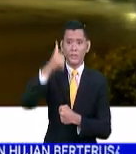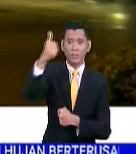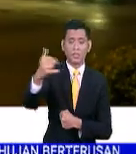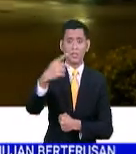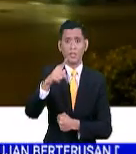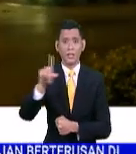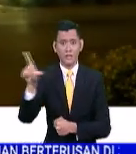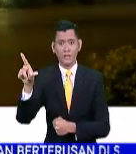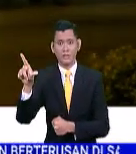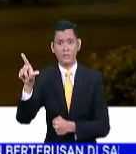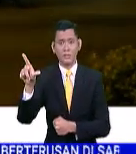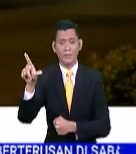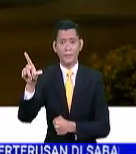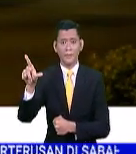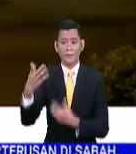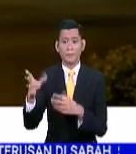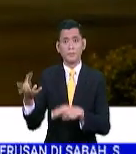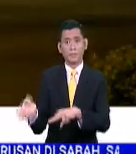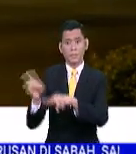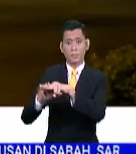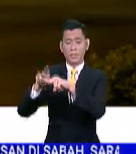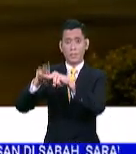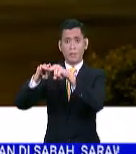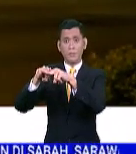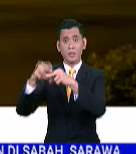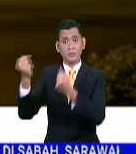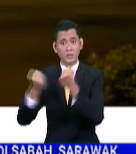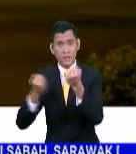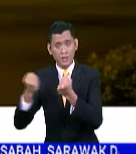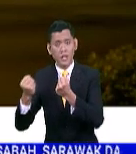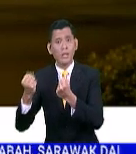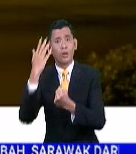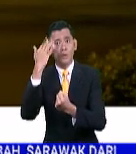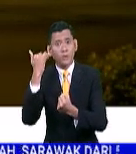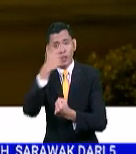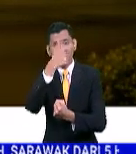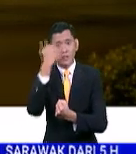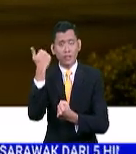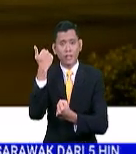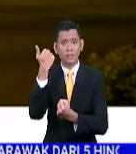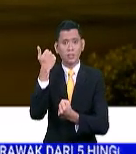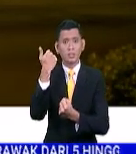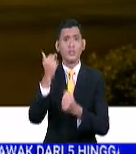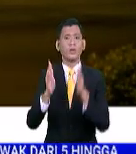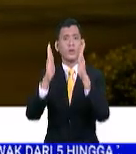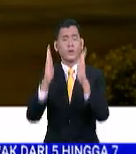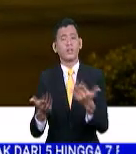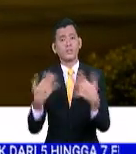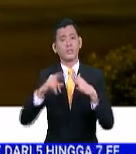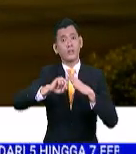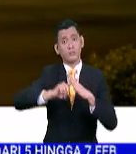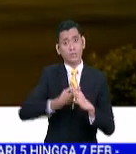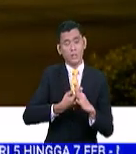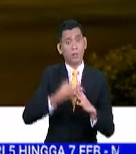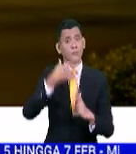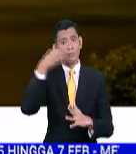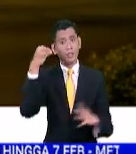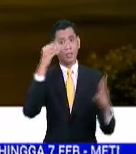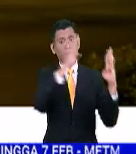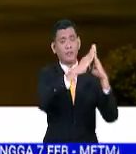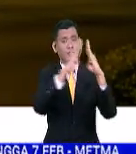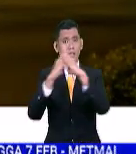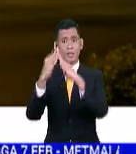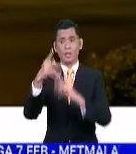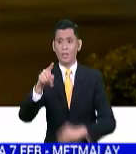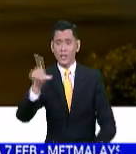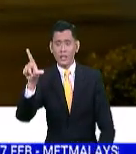kelewat malam nanti. Dan pertambahan jumlah kenderaan ini saya kira berikutan warga kota sudah pun memulakan perjalanan balik ke Ibu Negara